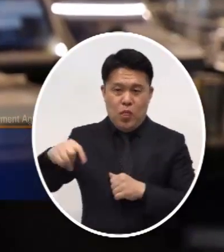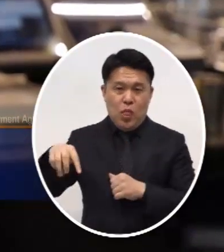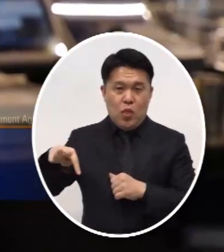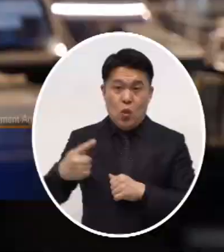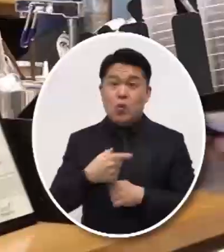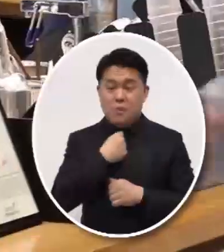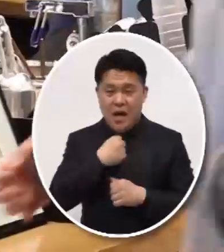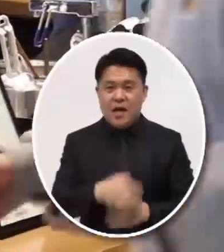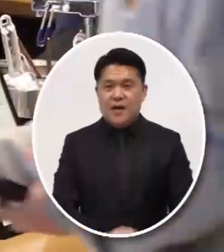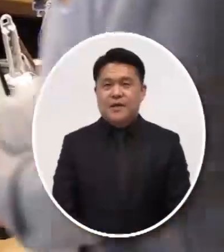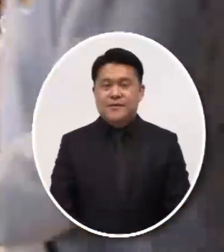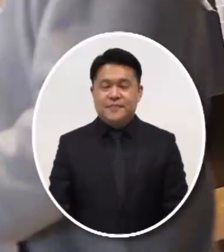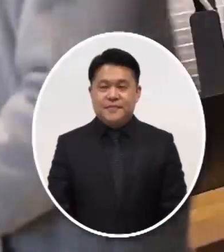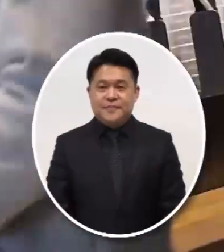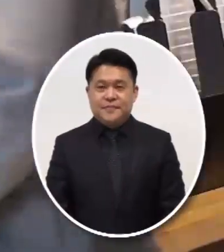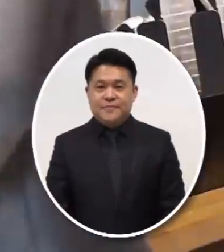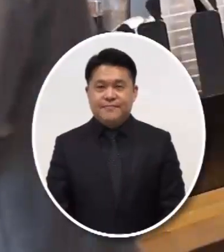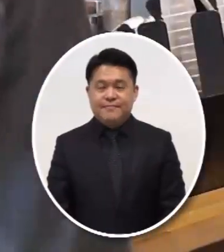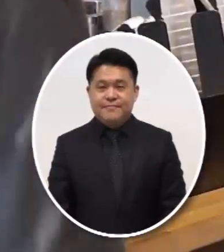싶어요.